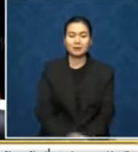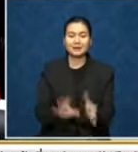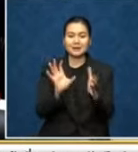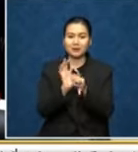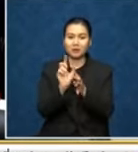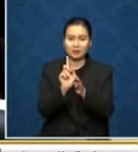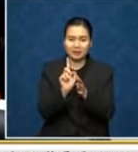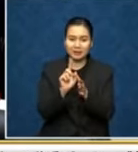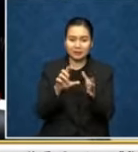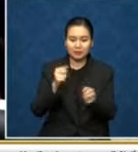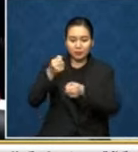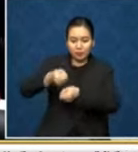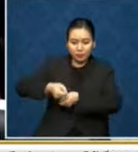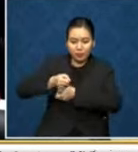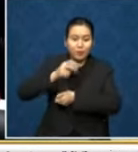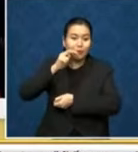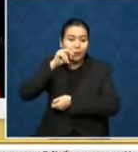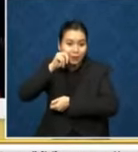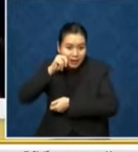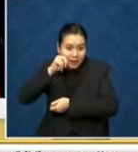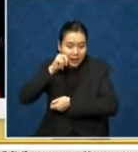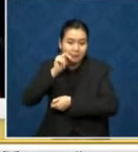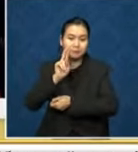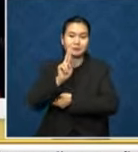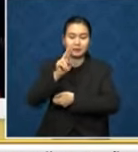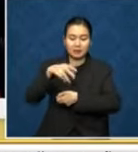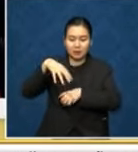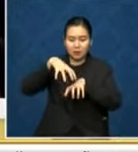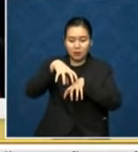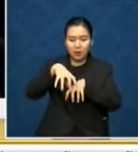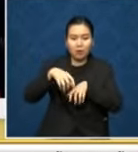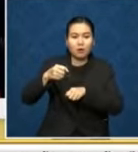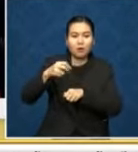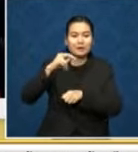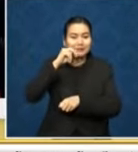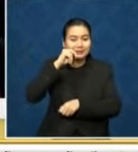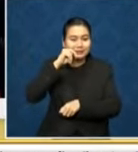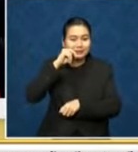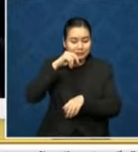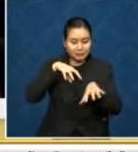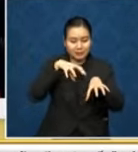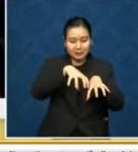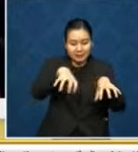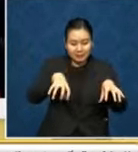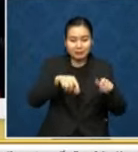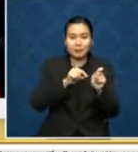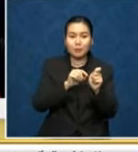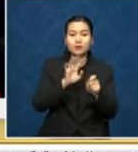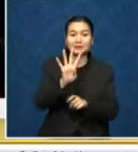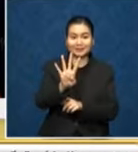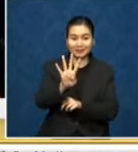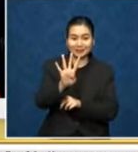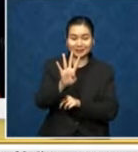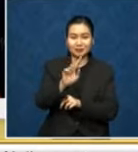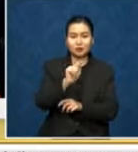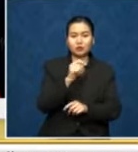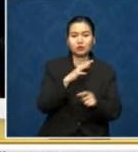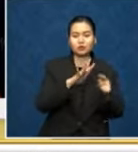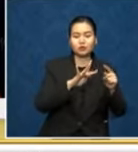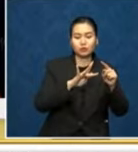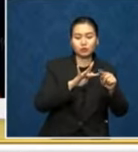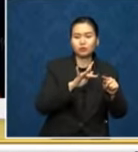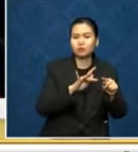ของเกษตรกรผู้ใช้น้ำทุ่งรอกลุ่มทุ่งรอนั้นประกอบไปด้วย4ตำบล1ตำบลทุ่งดวงทอง2